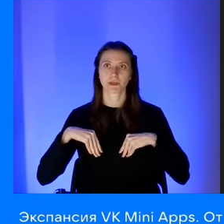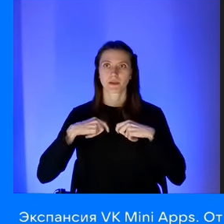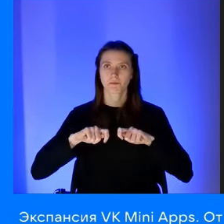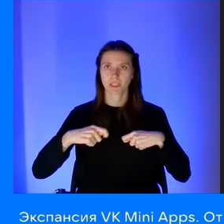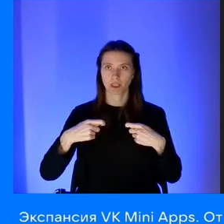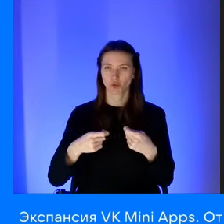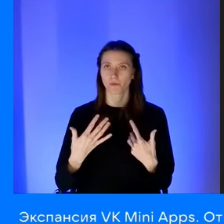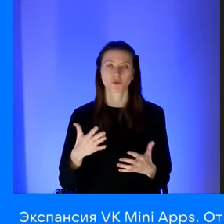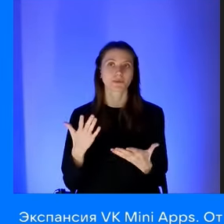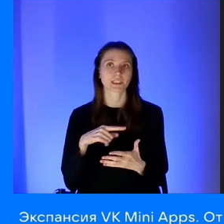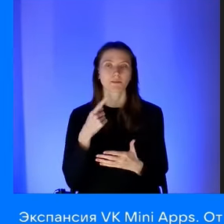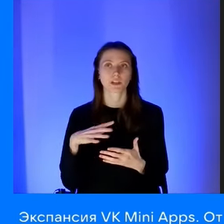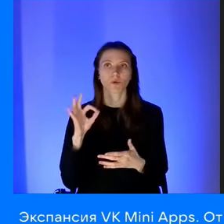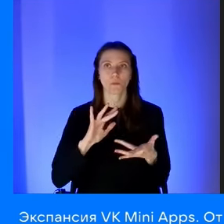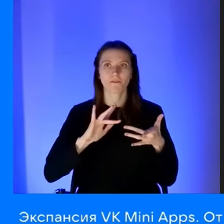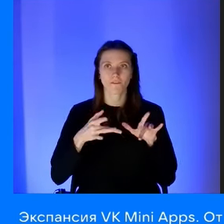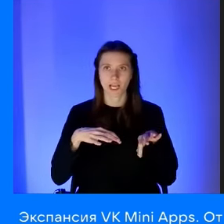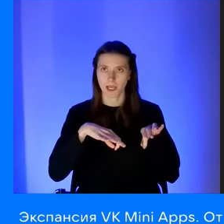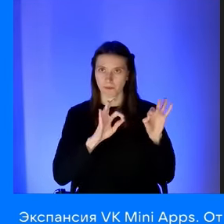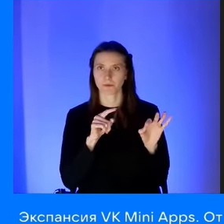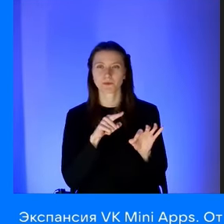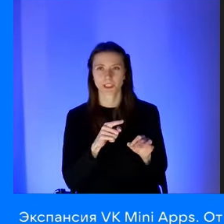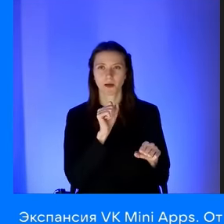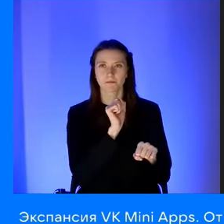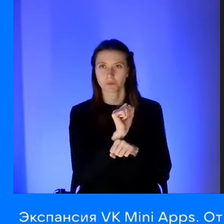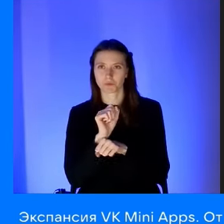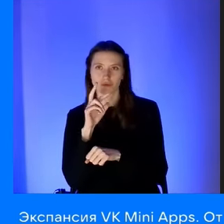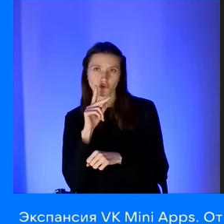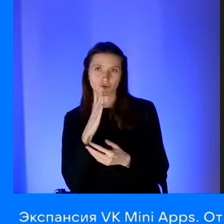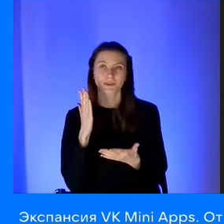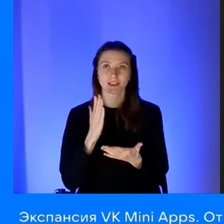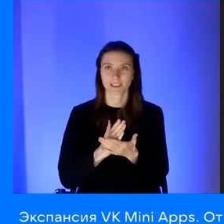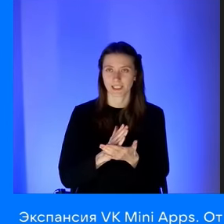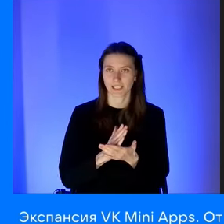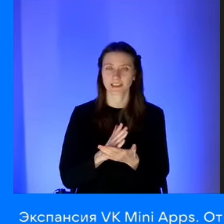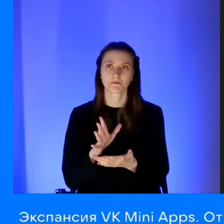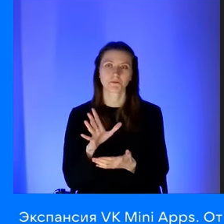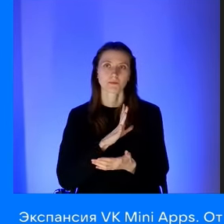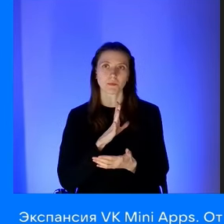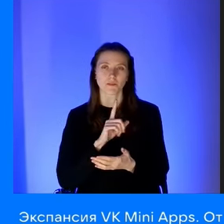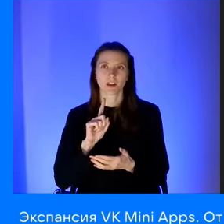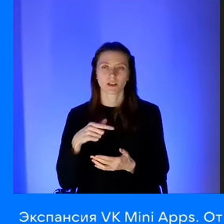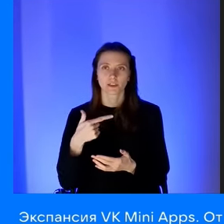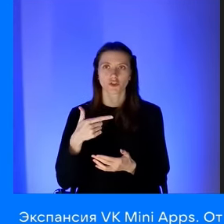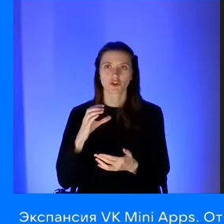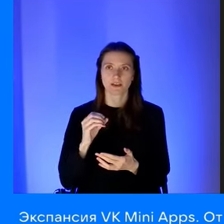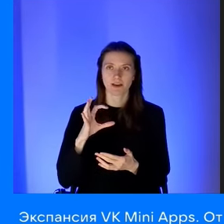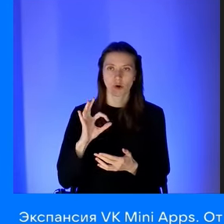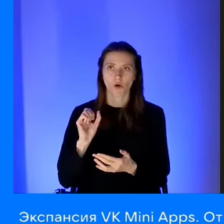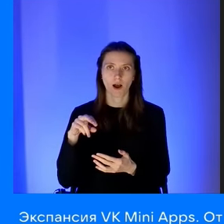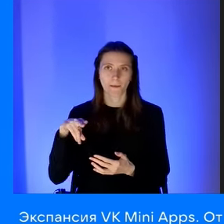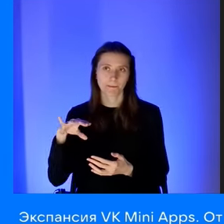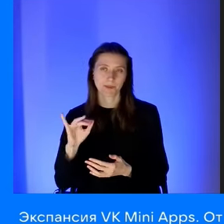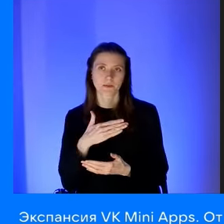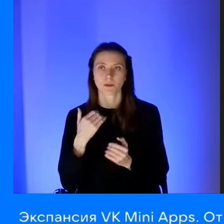мы говорим про веб, то там действительно такие тормоза встречаются. Встречаются они даже в GeoAPI, то есть мы можем